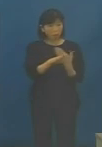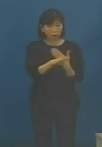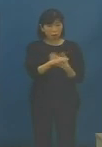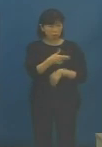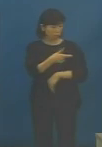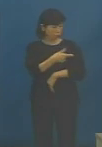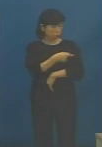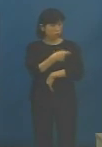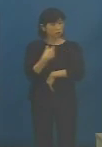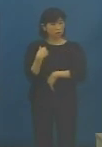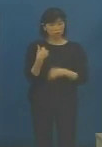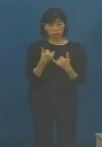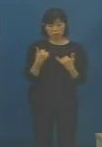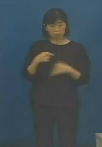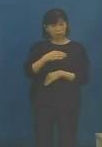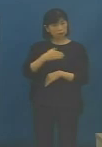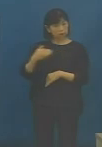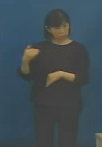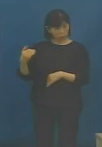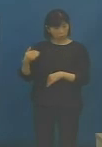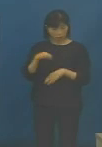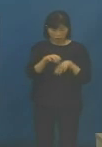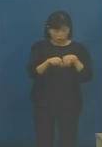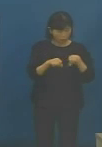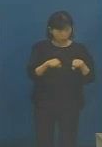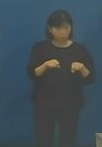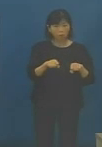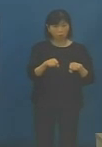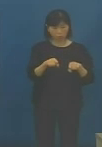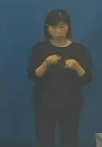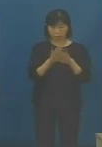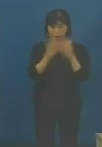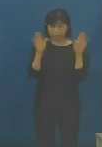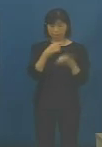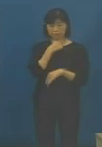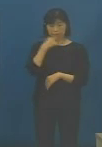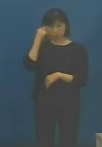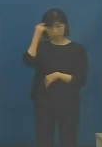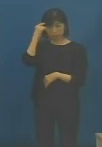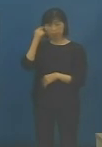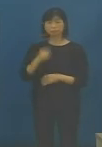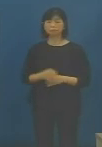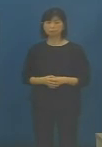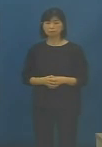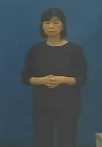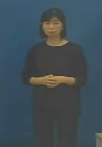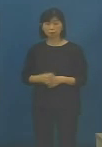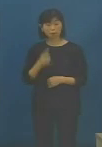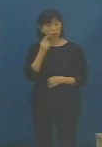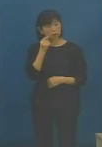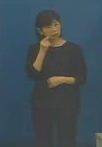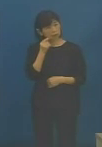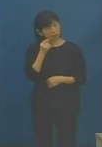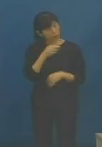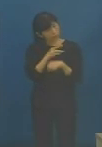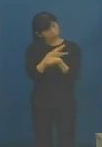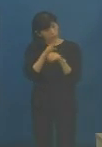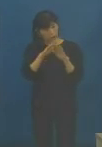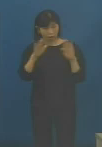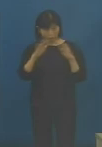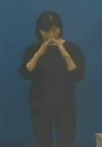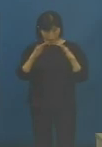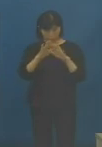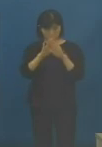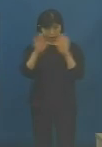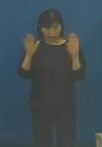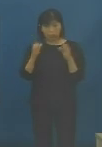になっていただける方々のこの、確保を始めたいと思います。場合によっては研修会などをやってですね、新た